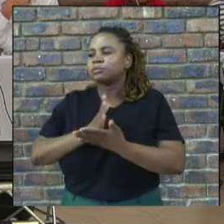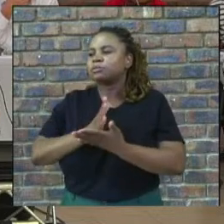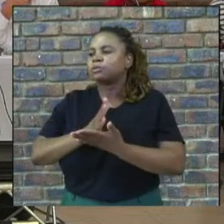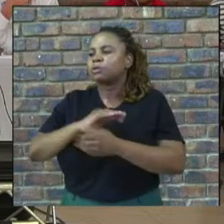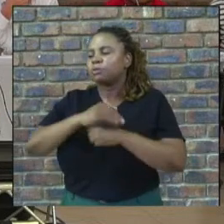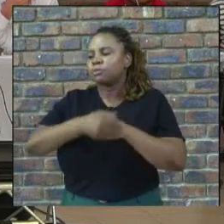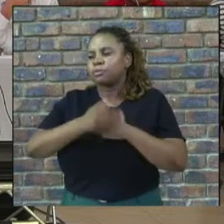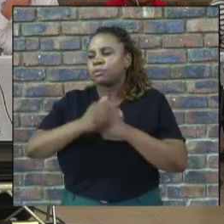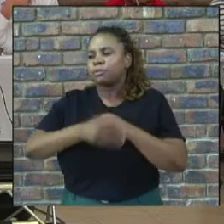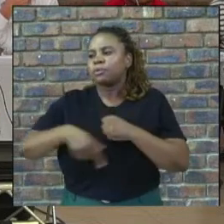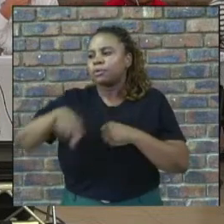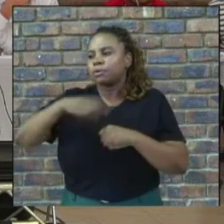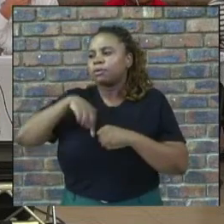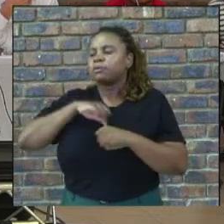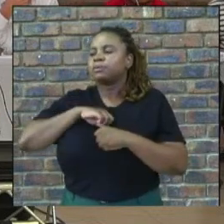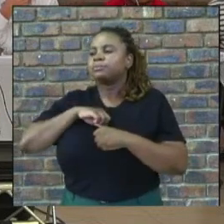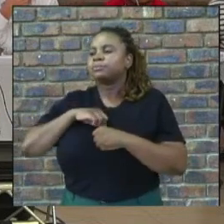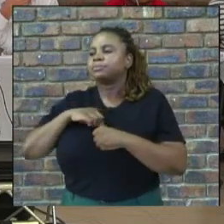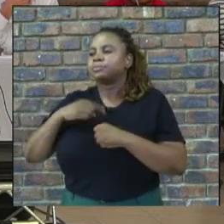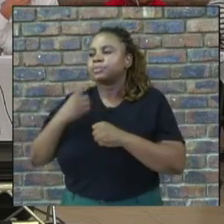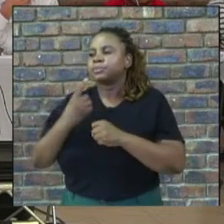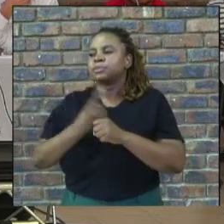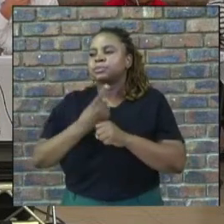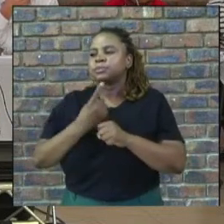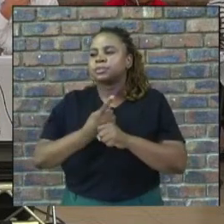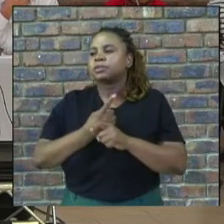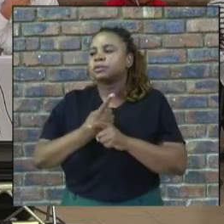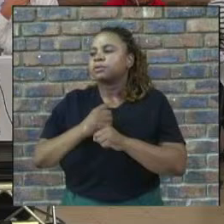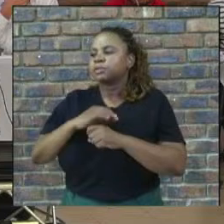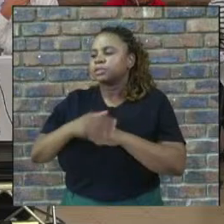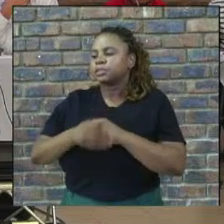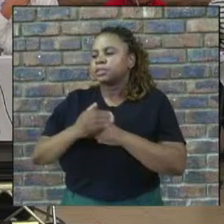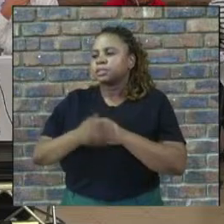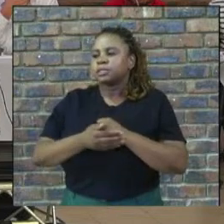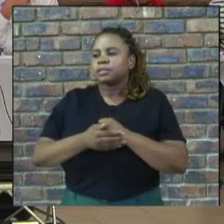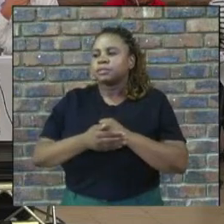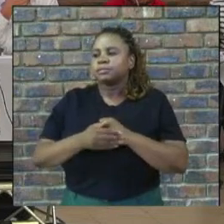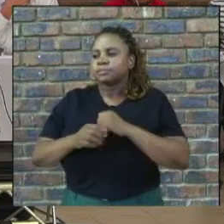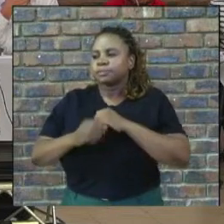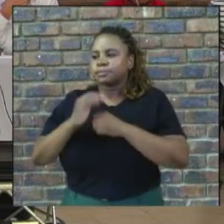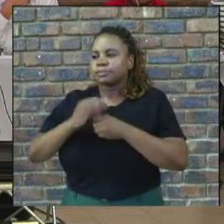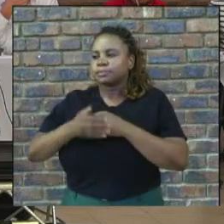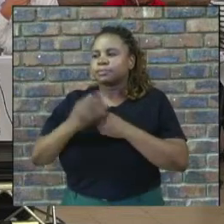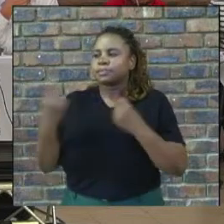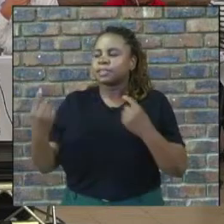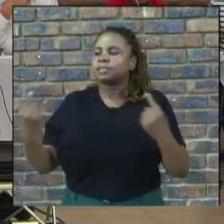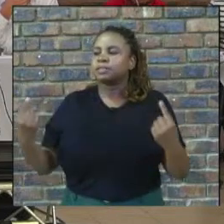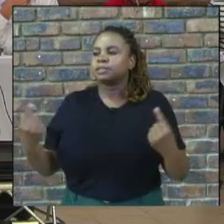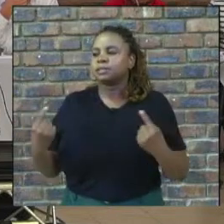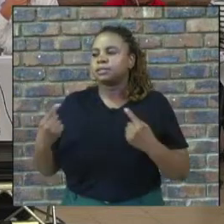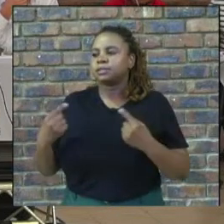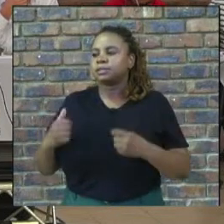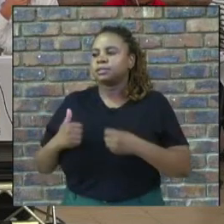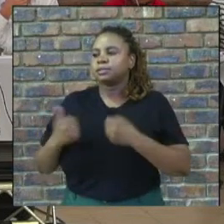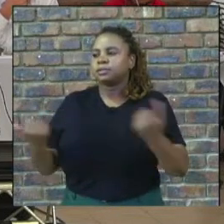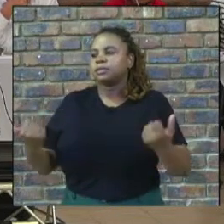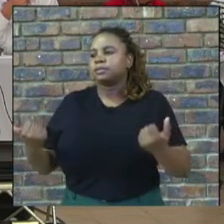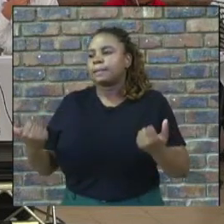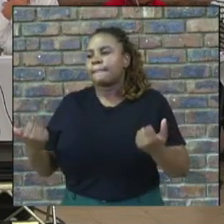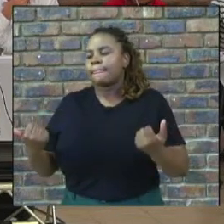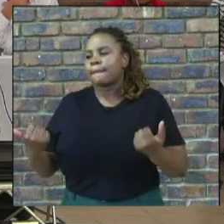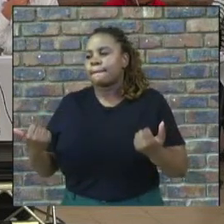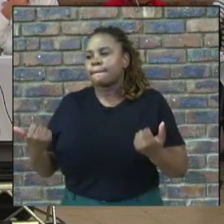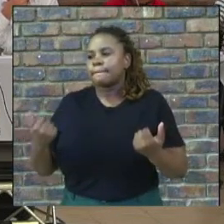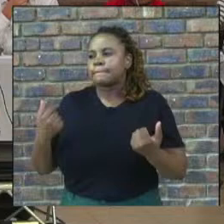nathi uyawuhlala usithethelela. Sithethelele ke manje ngamunye ngamunye Nkosi yokulunga sisaza uphuma kule ndawo usihole egameni